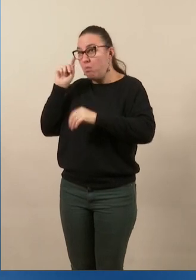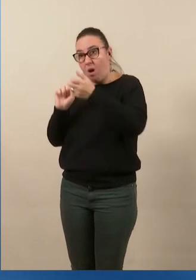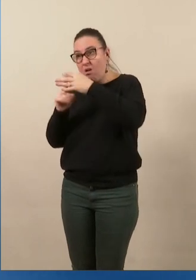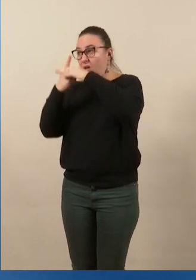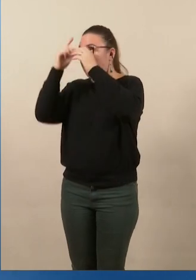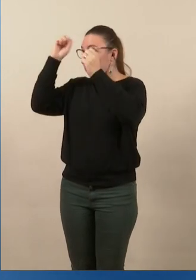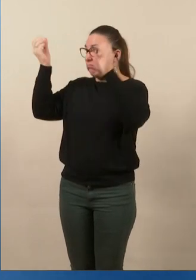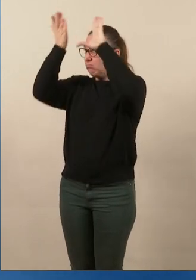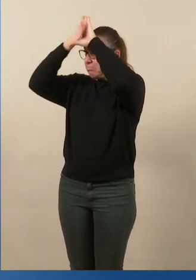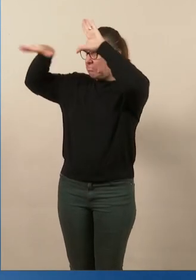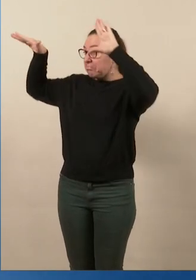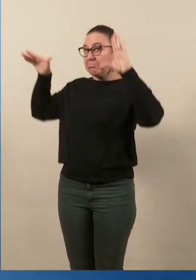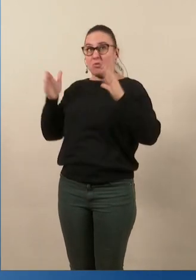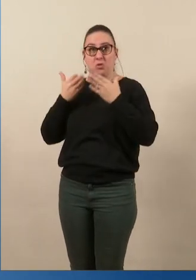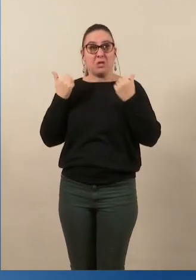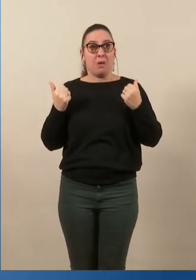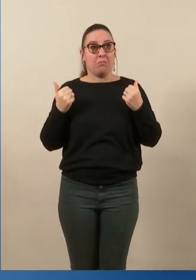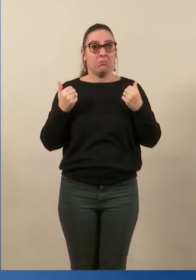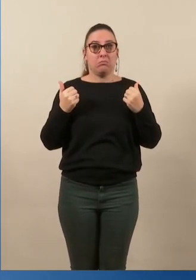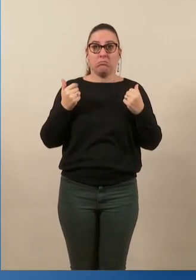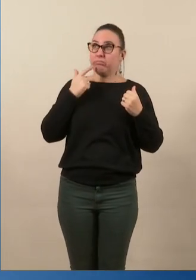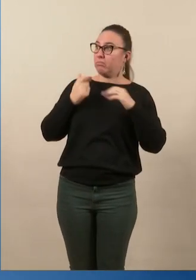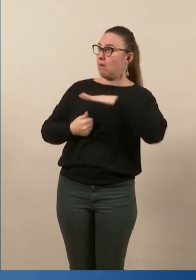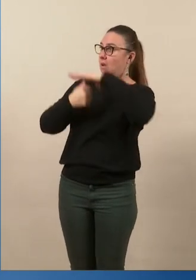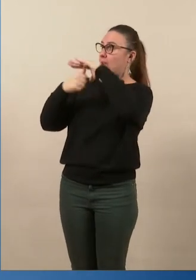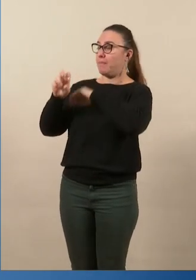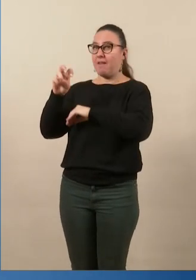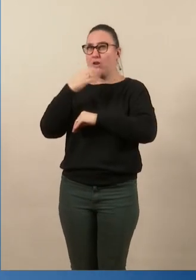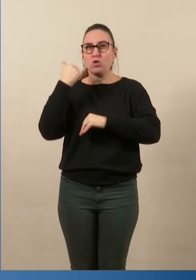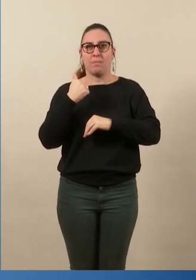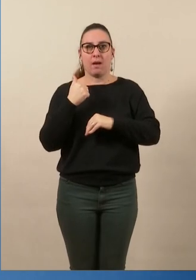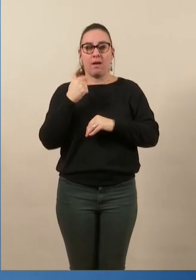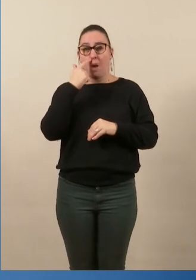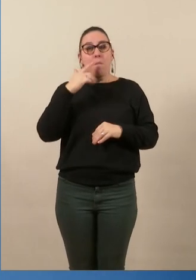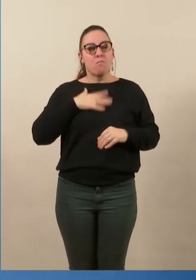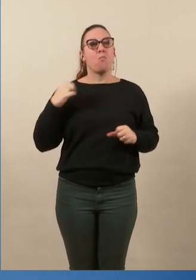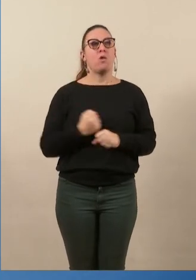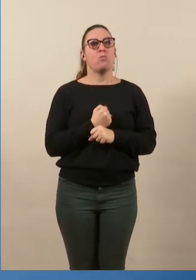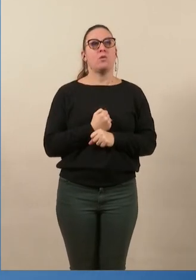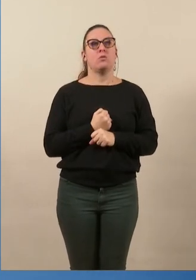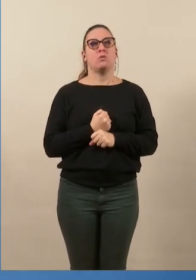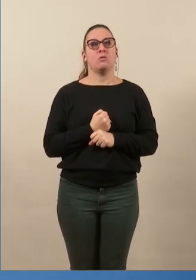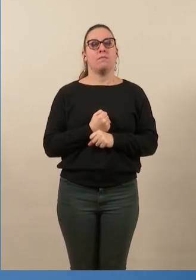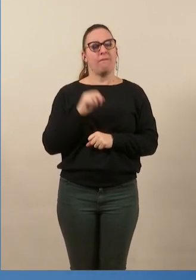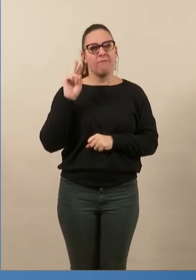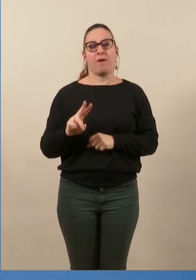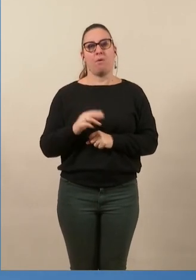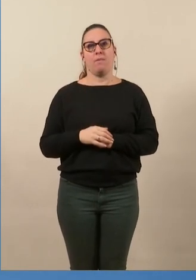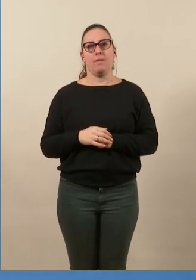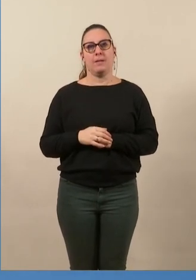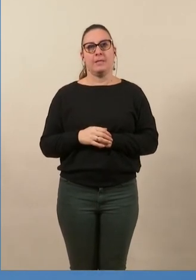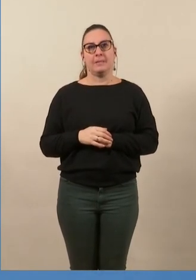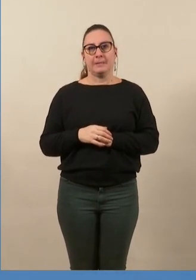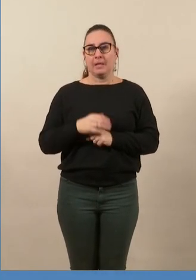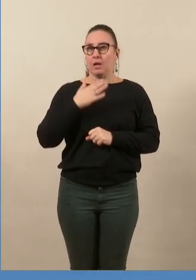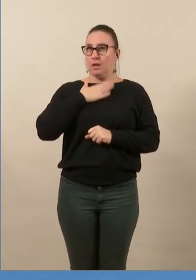rien il y a rien qui a pu incarner capital verte et c'est ce que je regrette beaucoup personnellement pour l'avoir suivi je dis